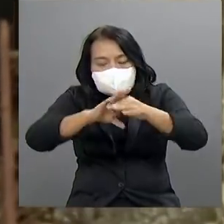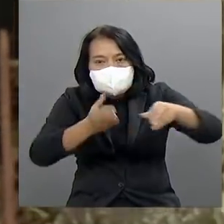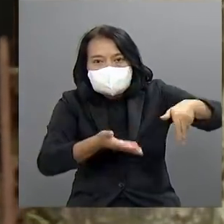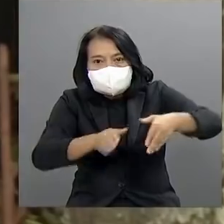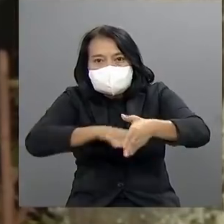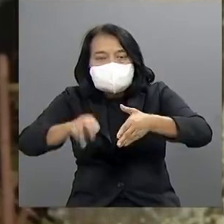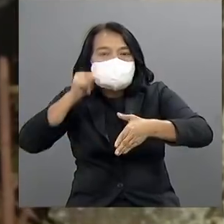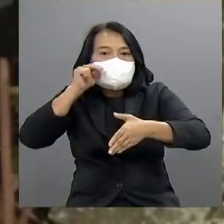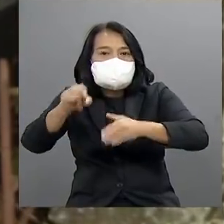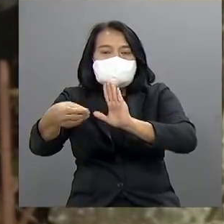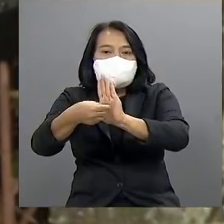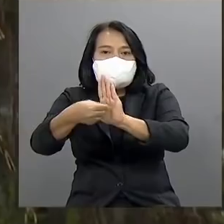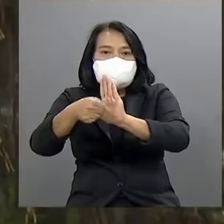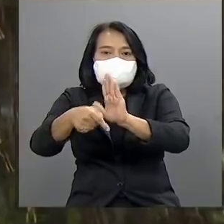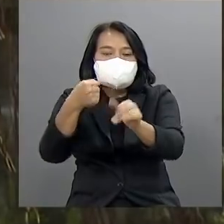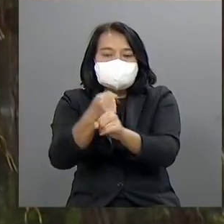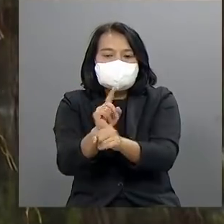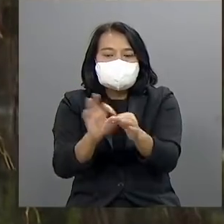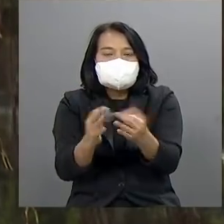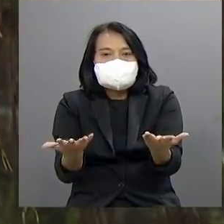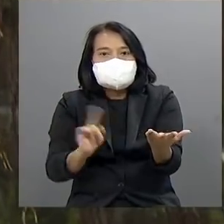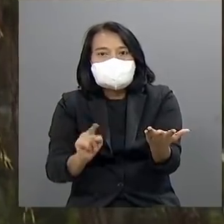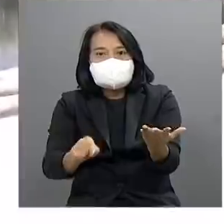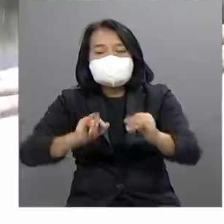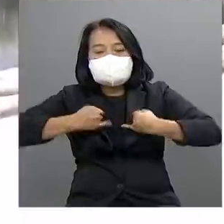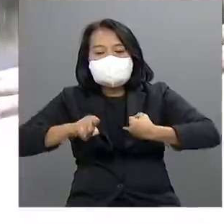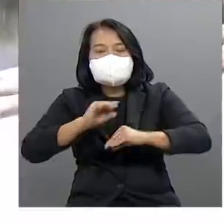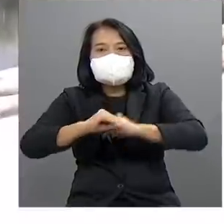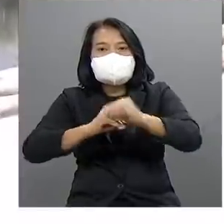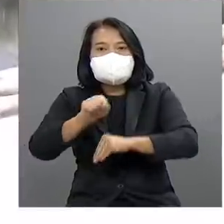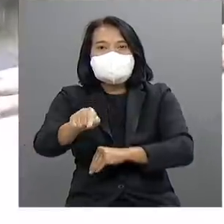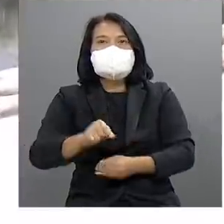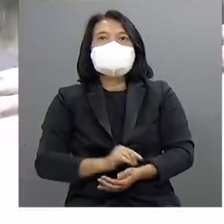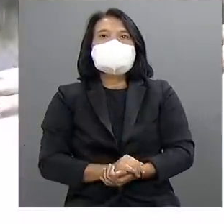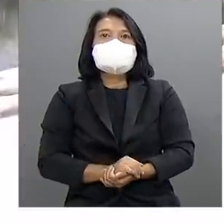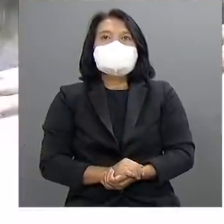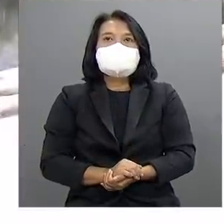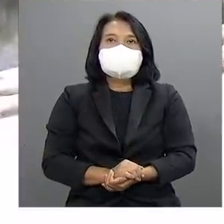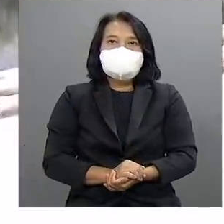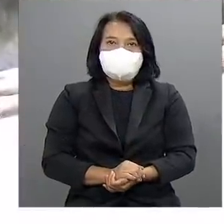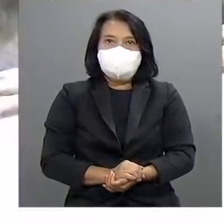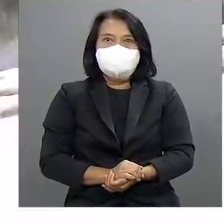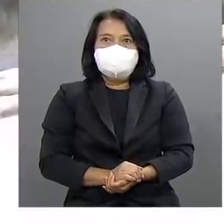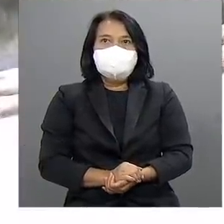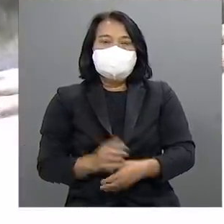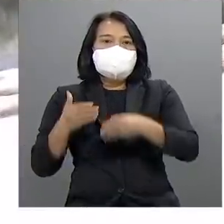ะว่าดำเนินการอย่างไรหรือไม่เพราะว่าเป็นเจ้าของโครงการค่ะและบรรยากาศที่ดิฉันพาคุณผู้ชมม